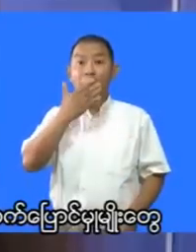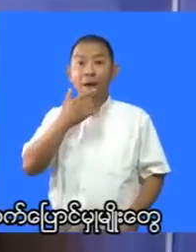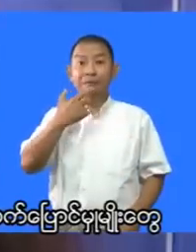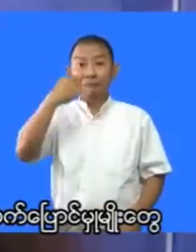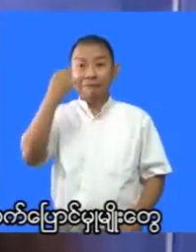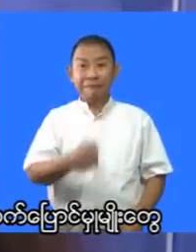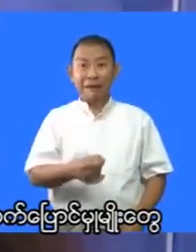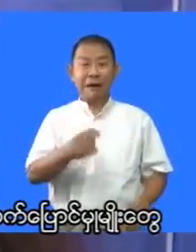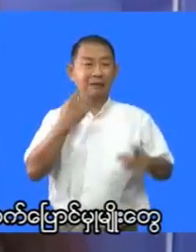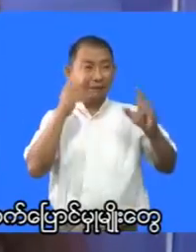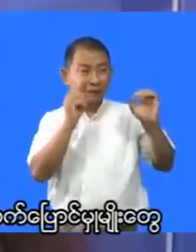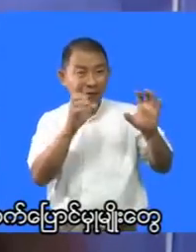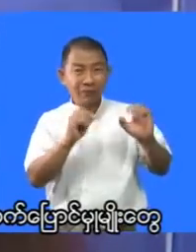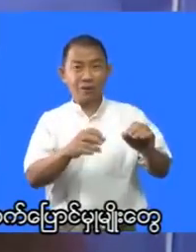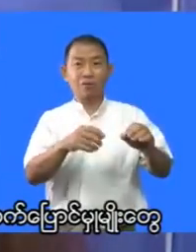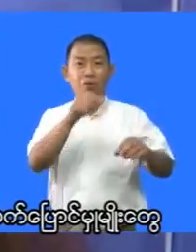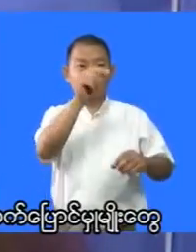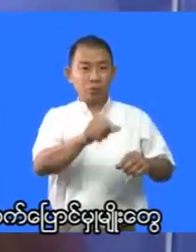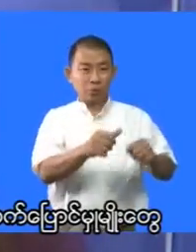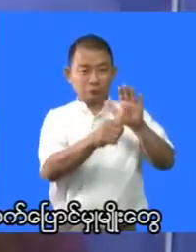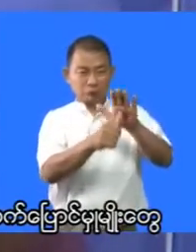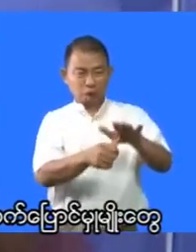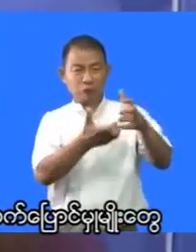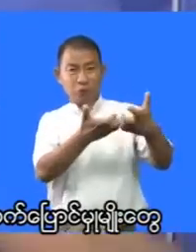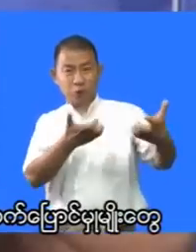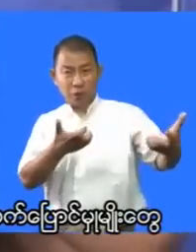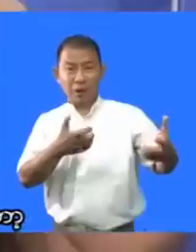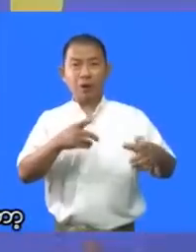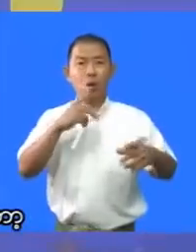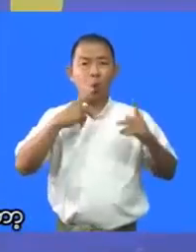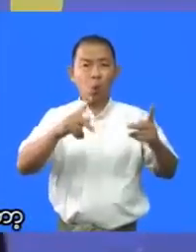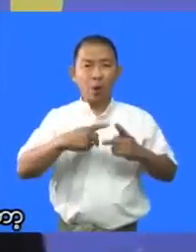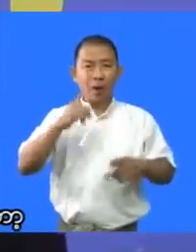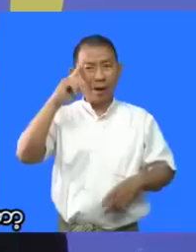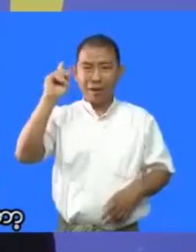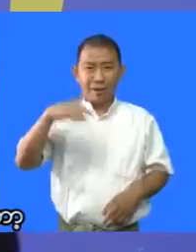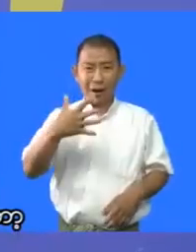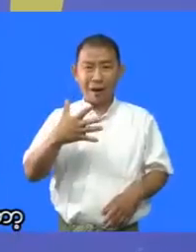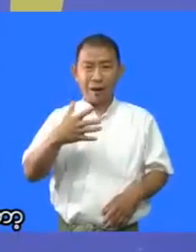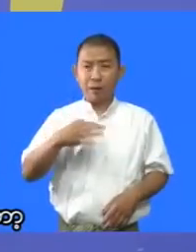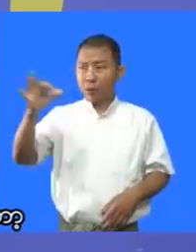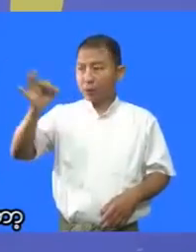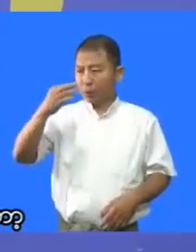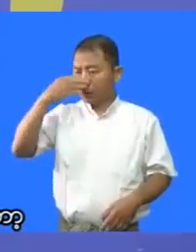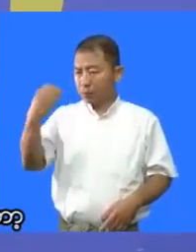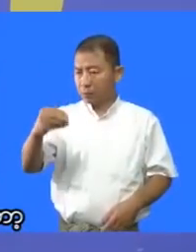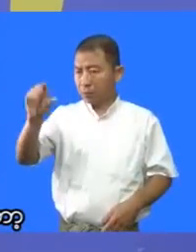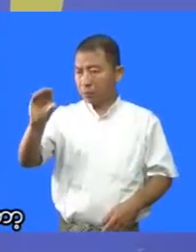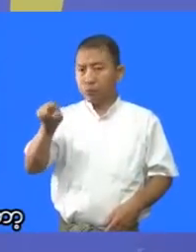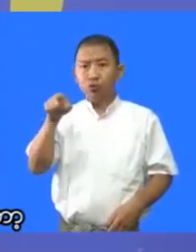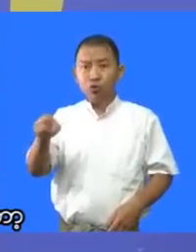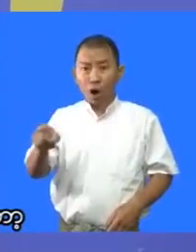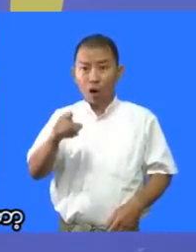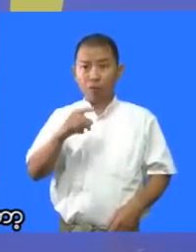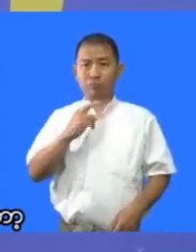ရိုင်းဆိုင်ကြမ်းတမ်းတဲ့စကလုံးသုံးနှုံးတွေညံ့ညမ်းတဲ့နောက်ပြောင်မှုတွေပြီးတော့ခွဲခြားနှိမ်ချဆက်ဆံတာတွေလူခွင့်ရေးနားမလဲ